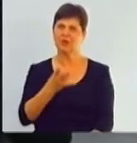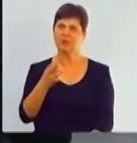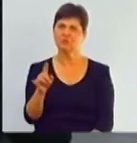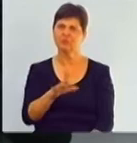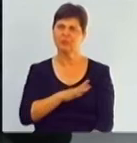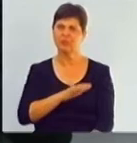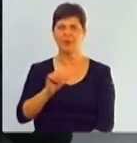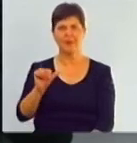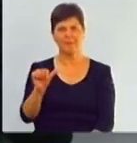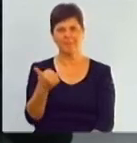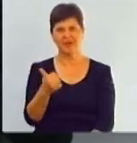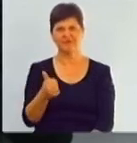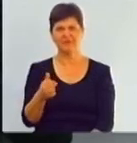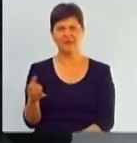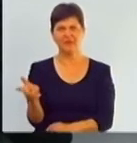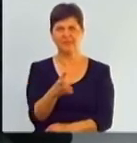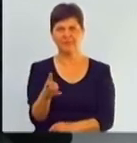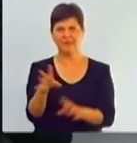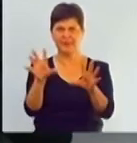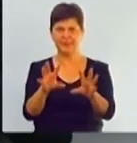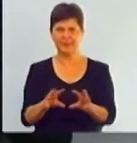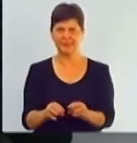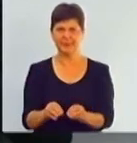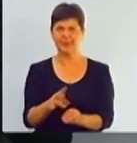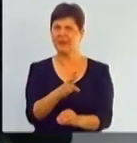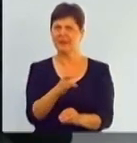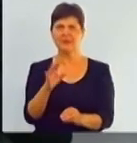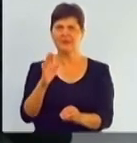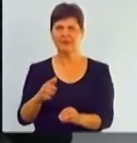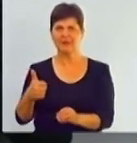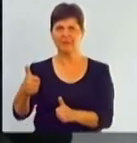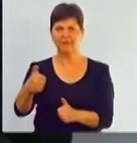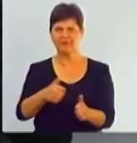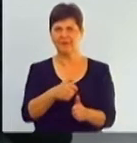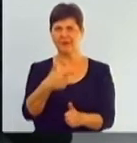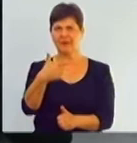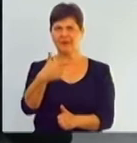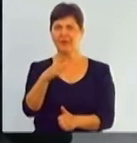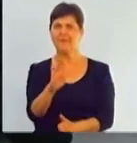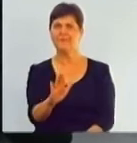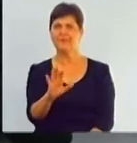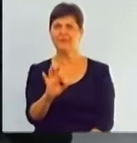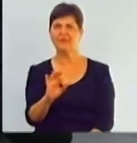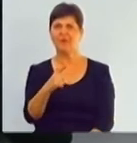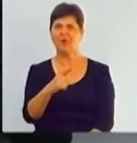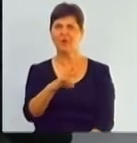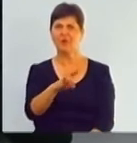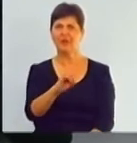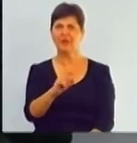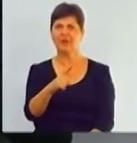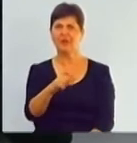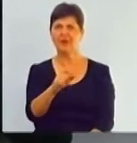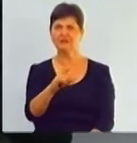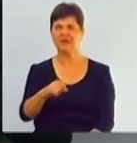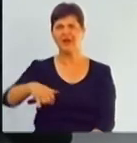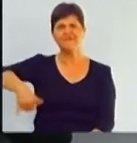первинними засобами пожежогасіння. Це не тільки ВНАСники, це навіть і пісок може, і кошма, і там відро для того, щоб